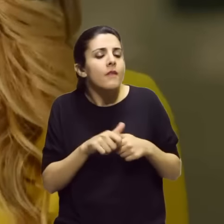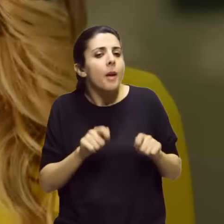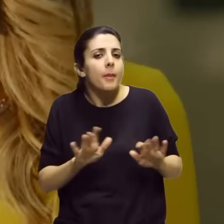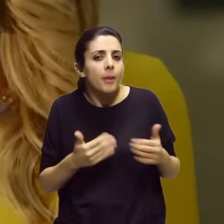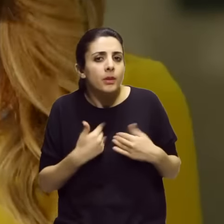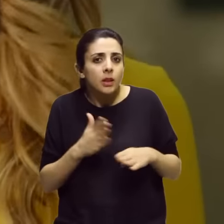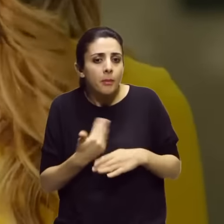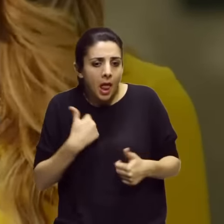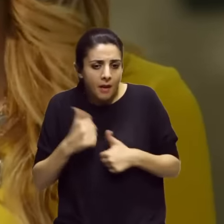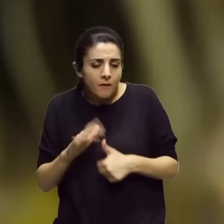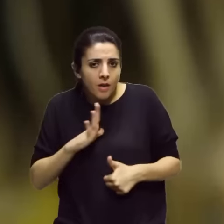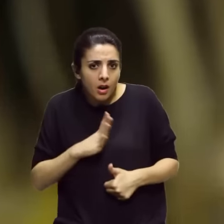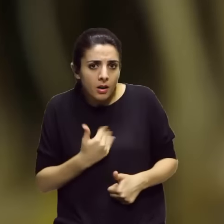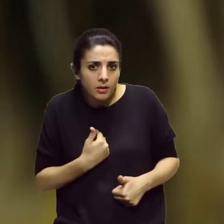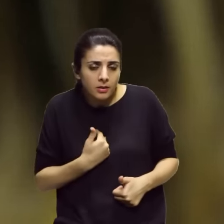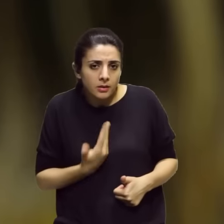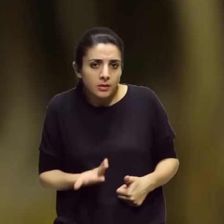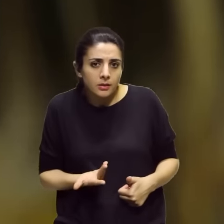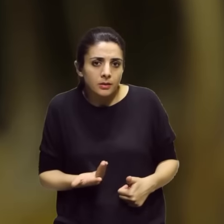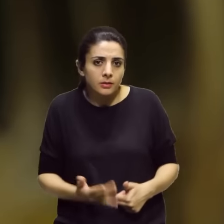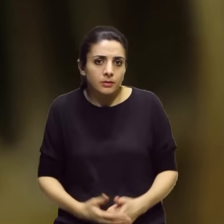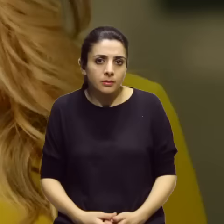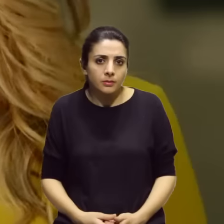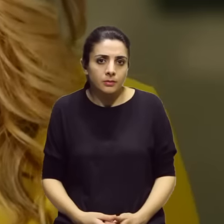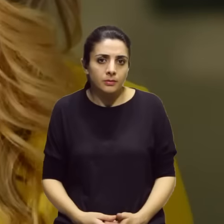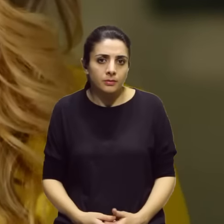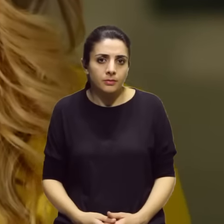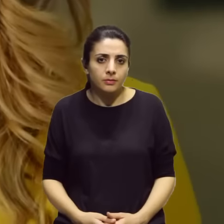evlenemem. Çünkü ben zaten evliyim. Allak bullak oldu.